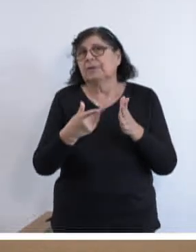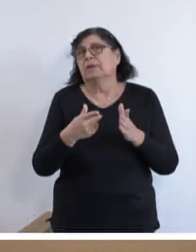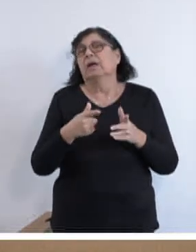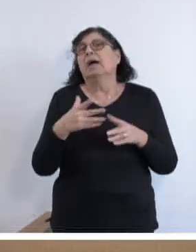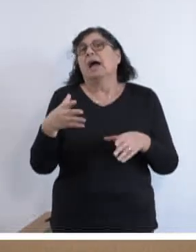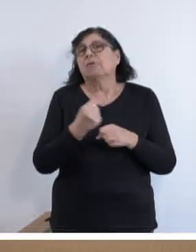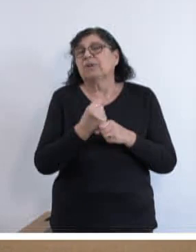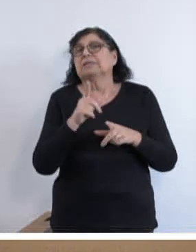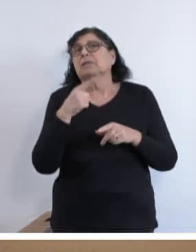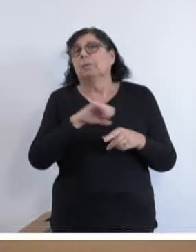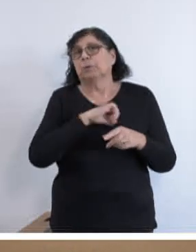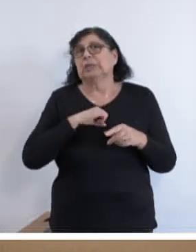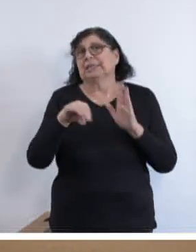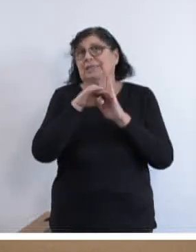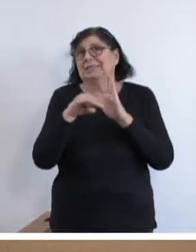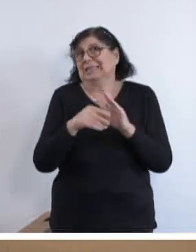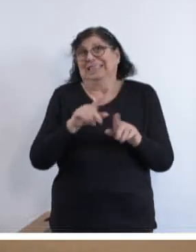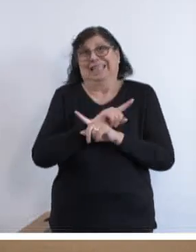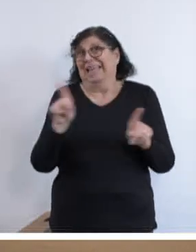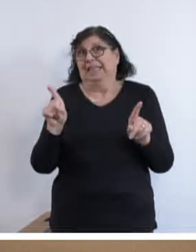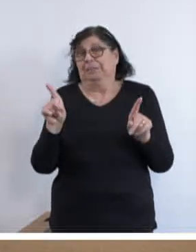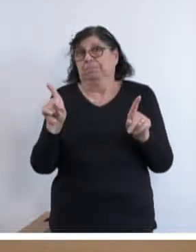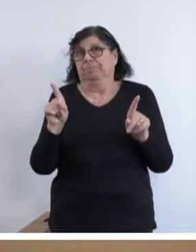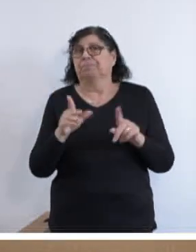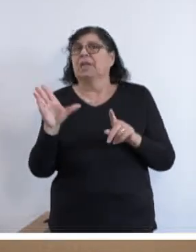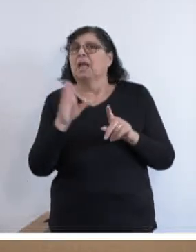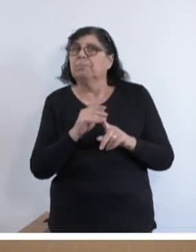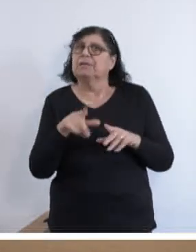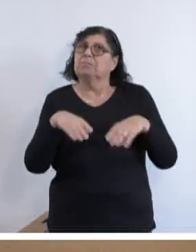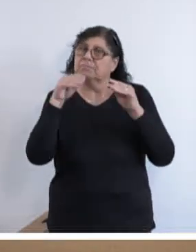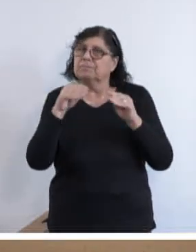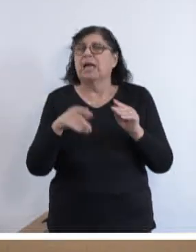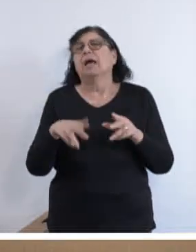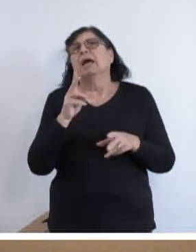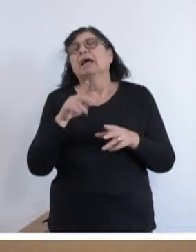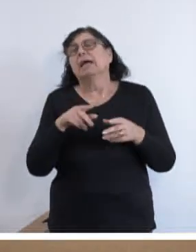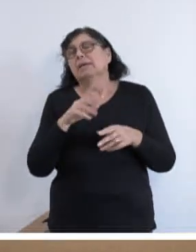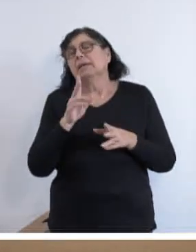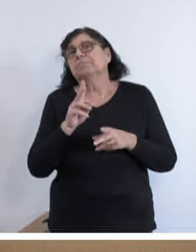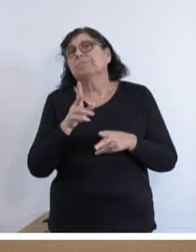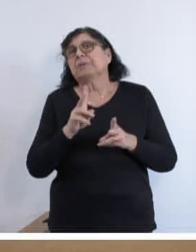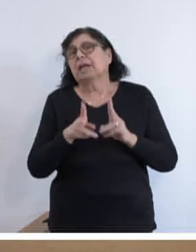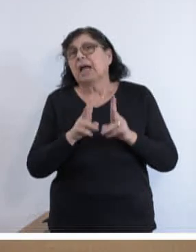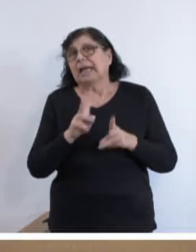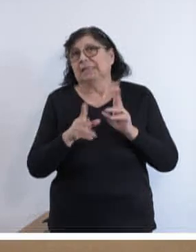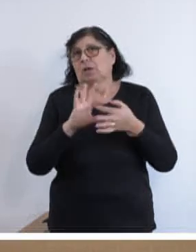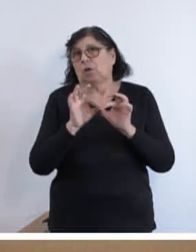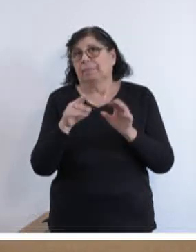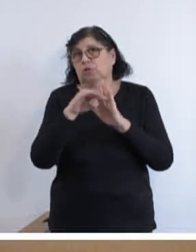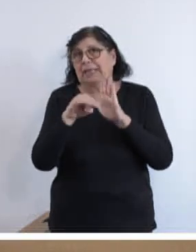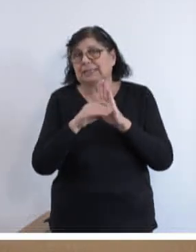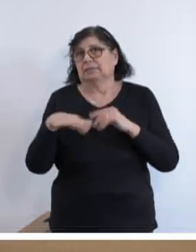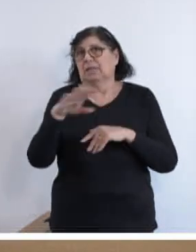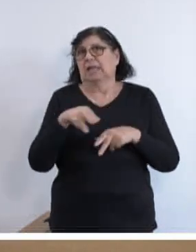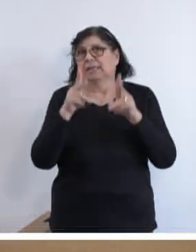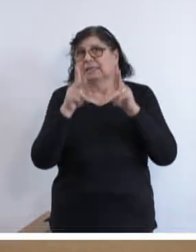das Bundesgesetz hingegen nicht. Mit Inkrafttreten des Gerichtsdolmetschergesetzes wurde die landesrechtliche Regelung